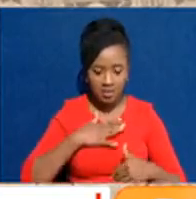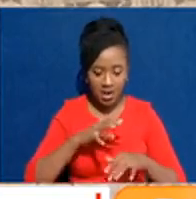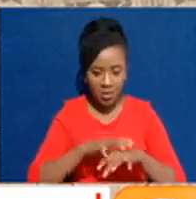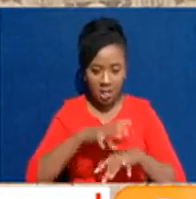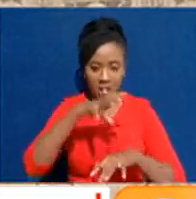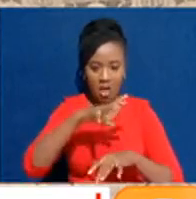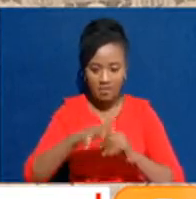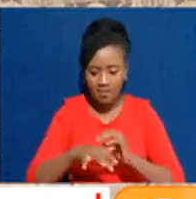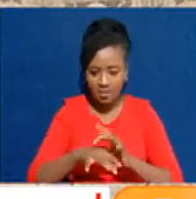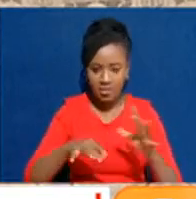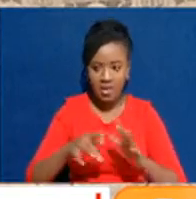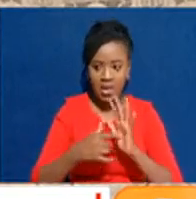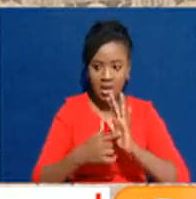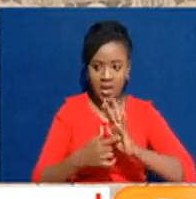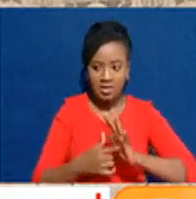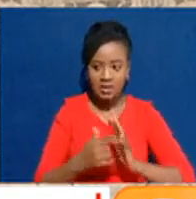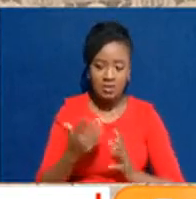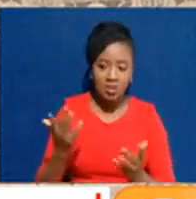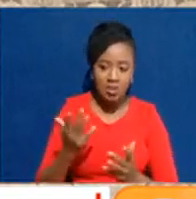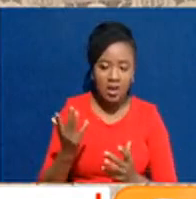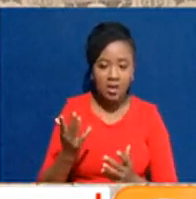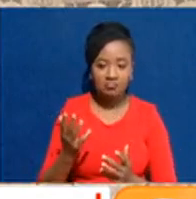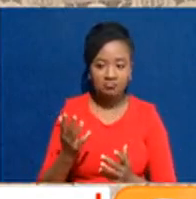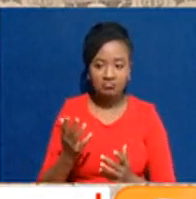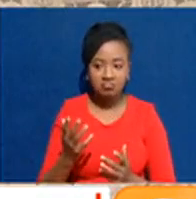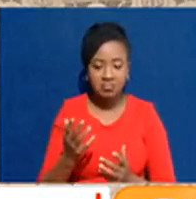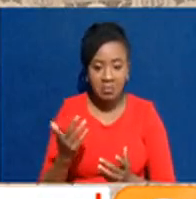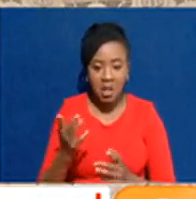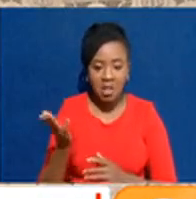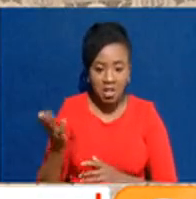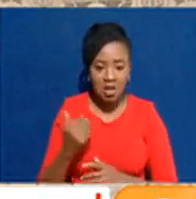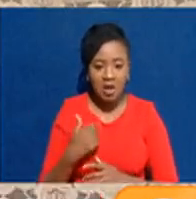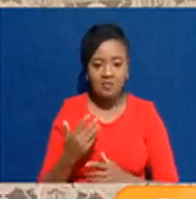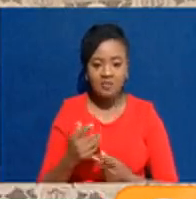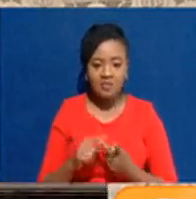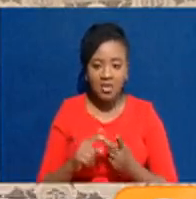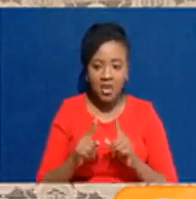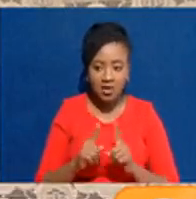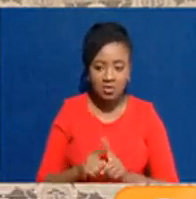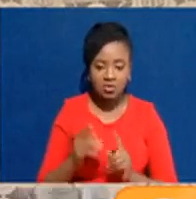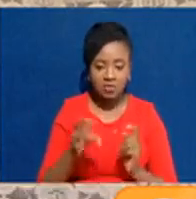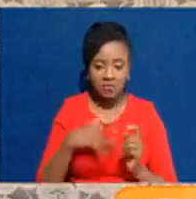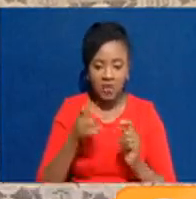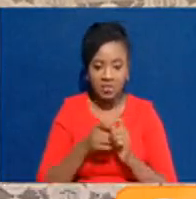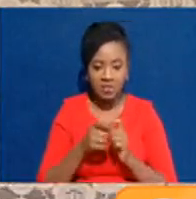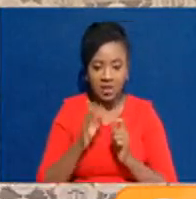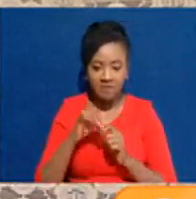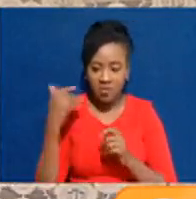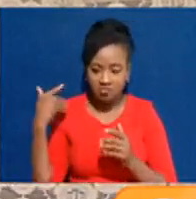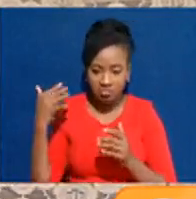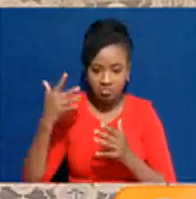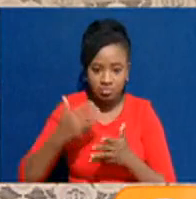for instance hapa ilikuwa imevura sana, and pia nilikuwa nalia jo maumivu sana. So from that time mpaka saa